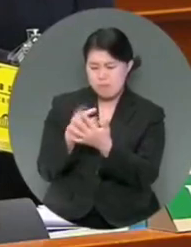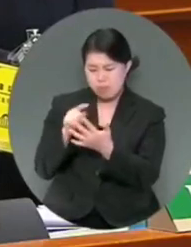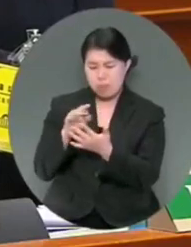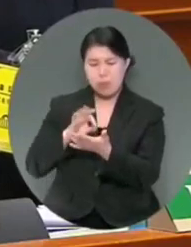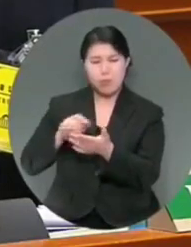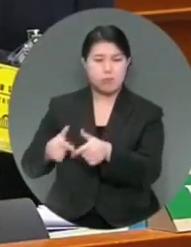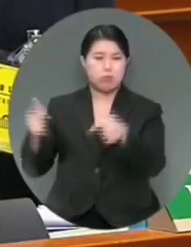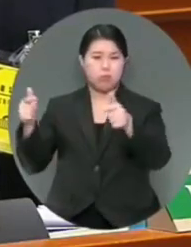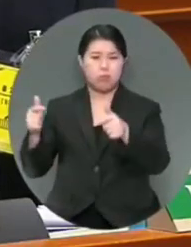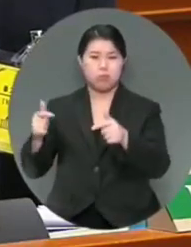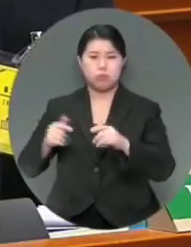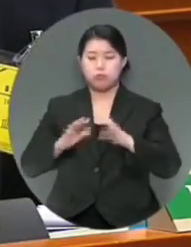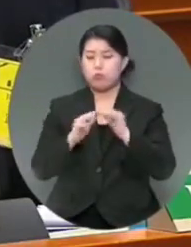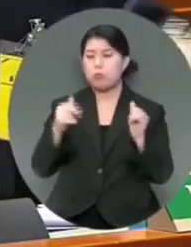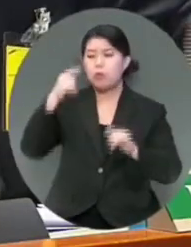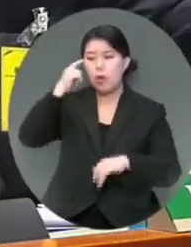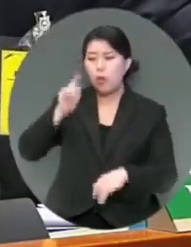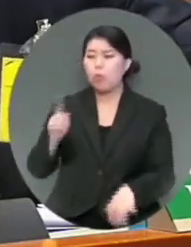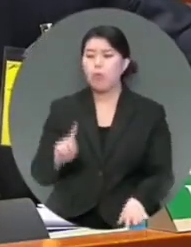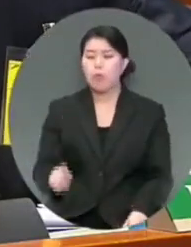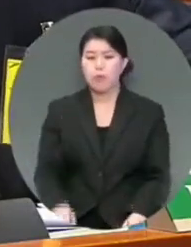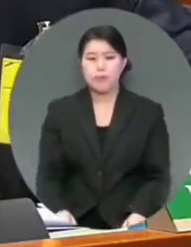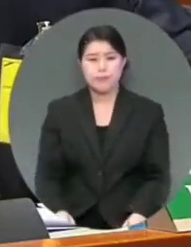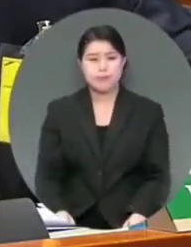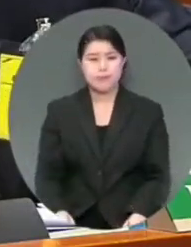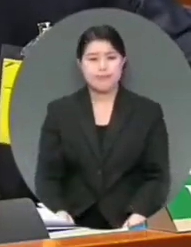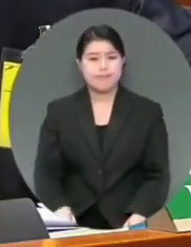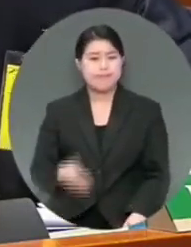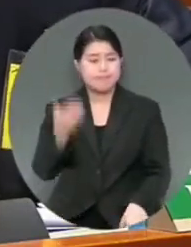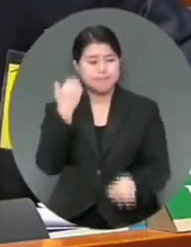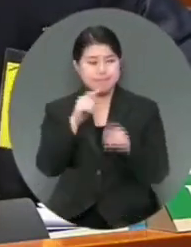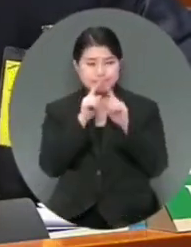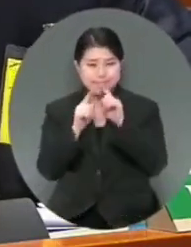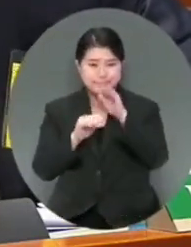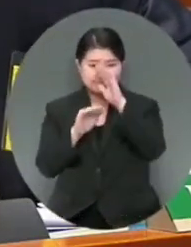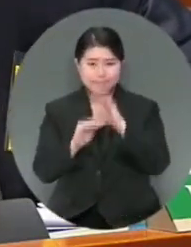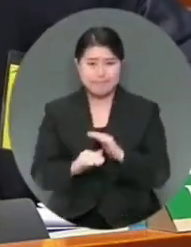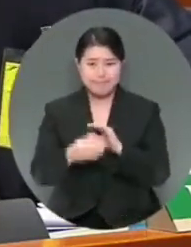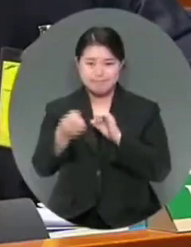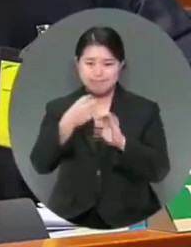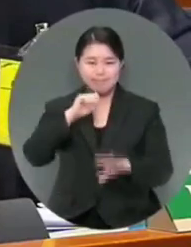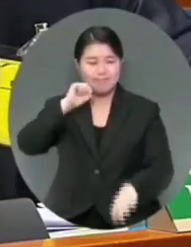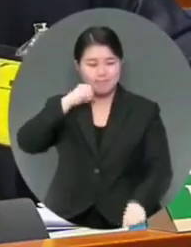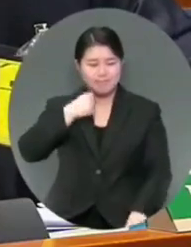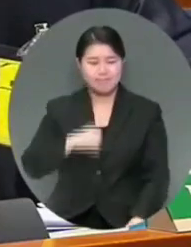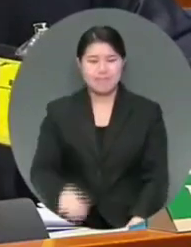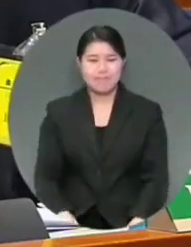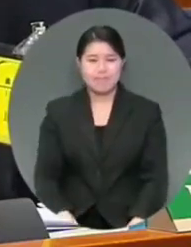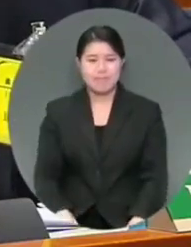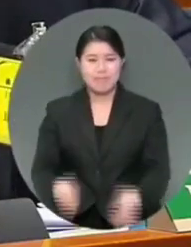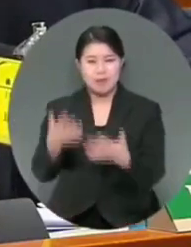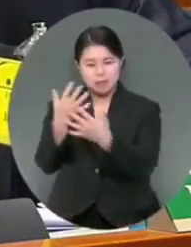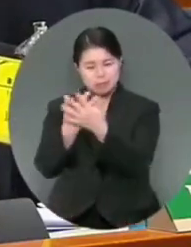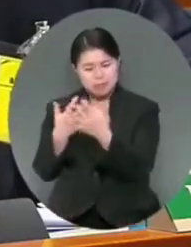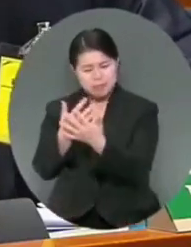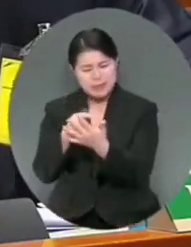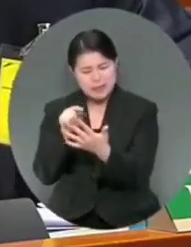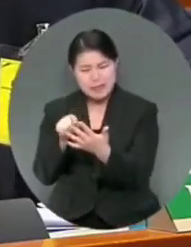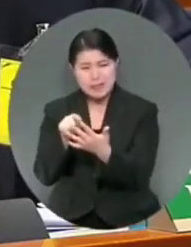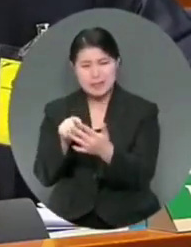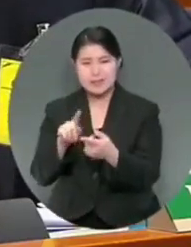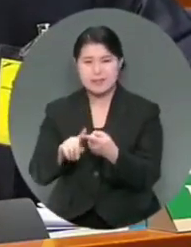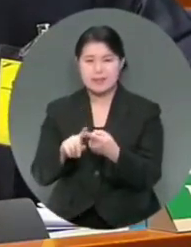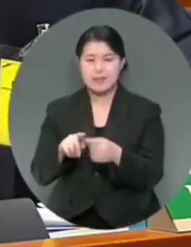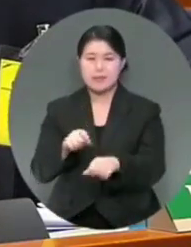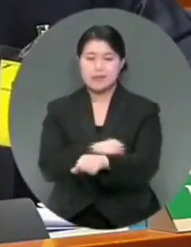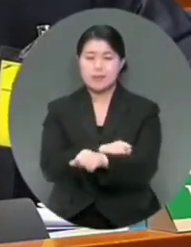이걸 국민이 어떻게 보시겠습니까? 예, 앞에 말씀하신 거는 제가 답변드리기 좀 곤란할 것 같고요. 뒤에 불투명하다는 부분도